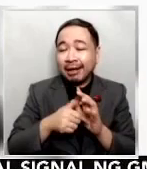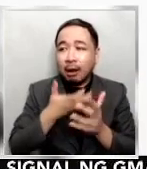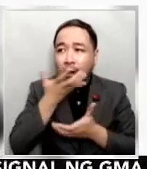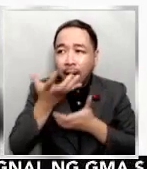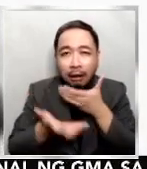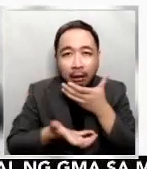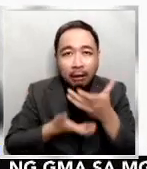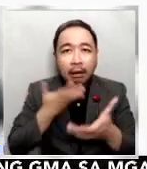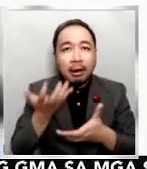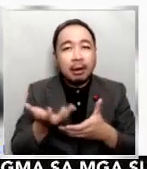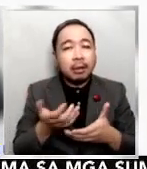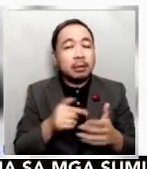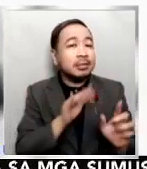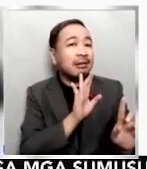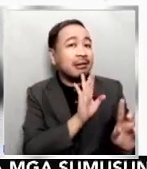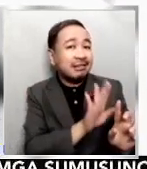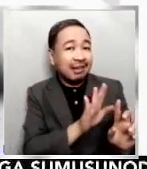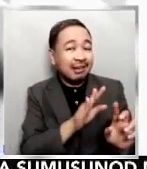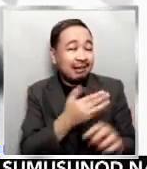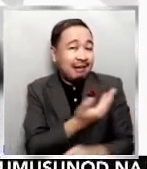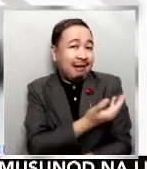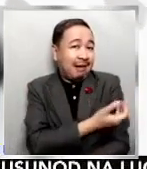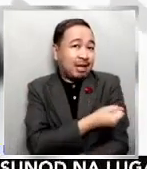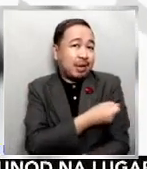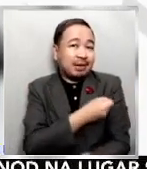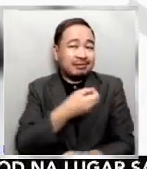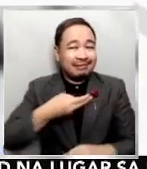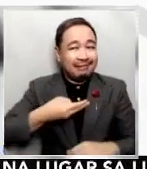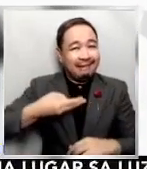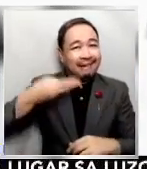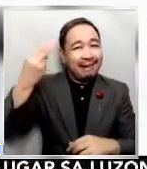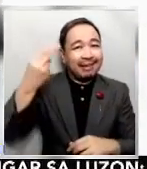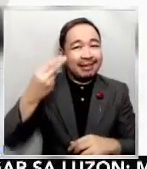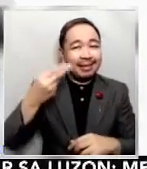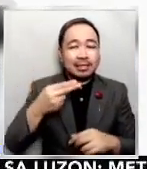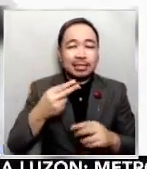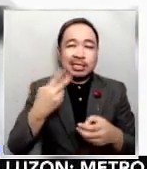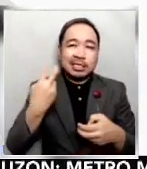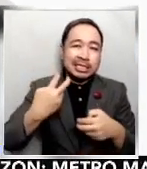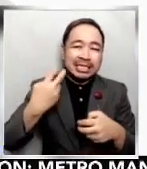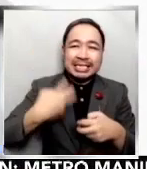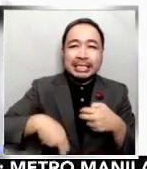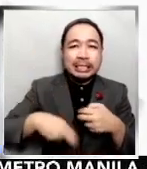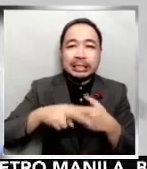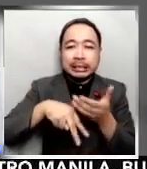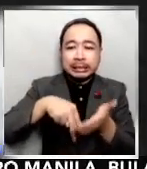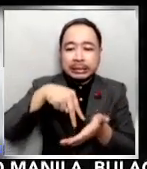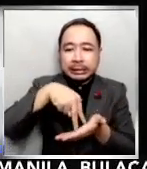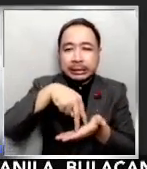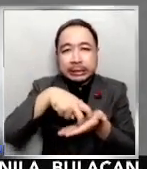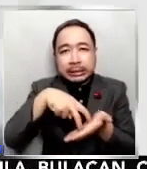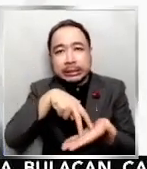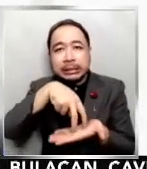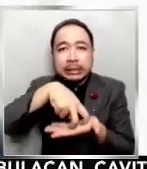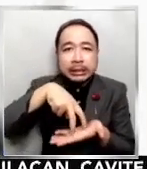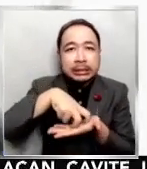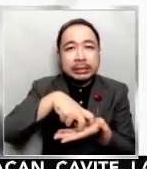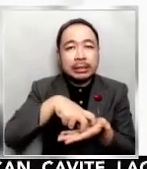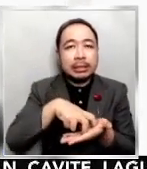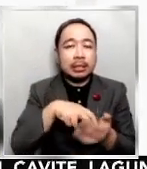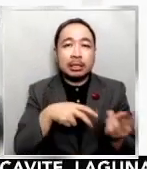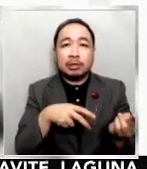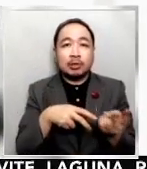rin makatayo. Ang mag-asawa, nagpositibo sa COVID-19. Eh dahil wala pong bakanting